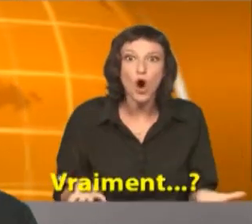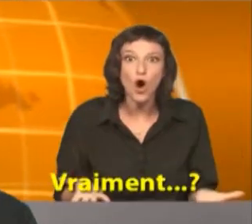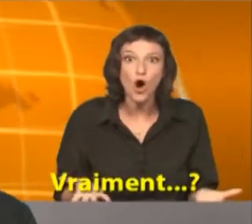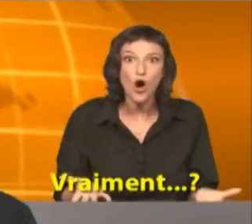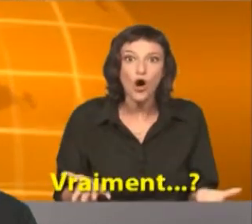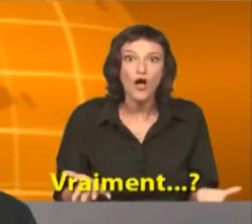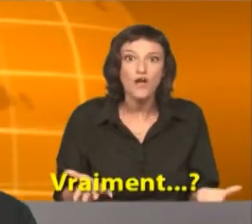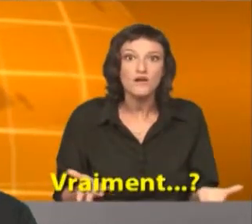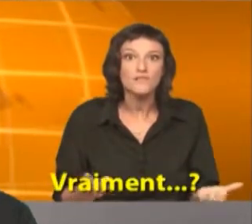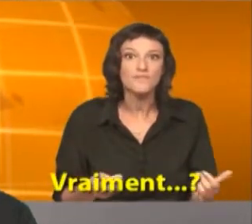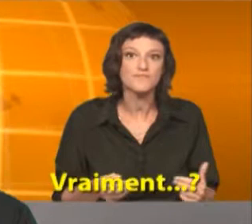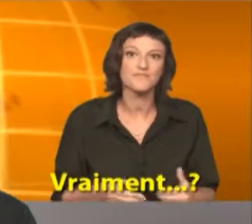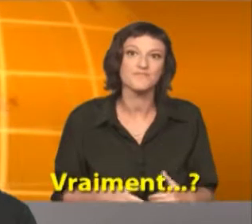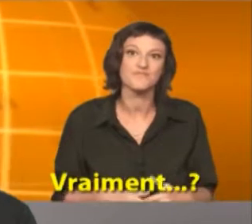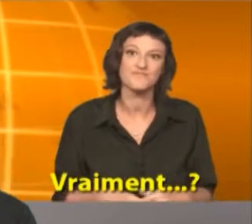Vraiment?